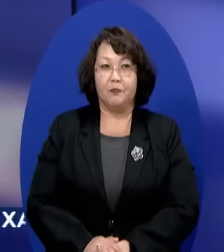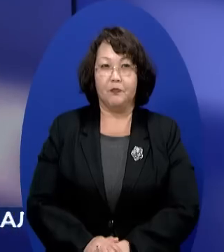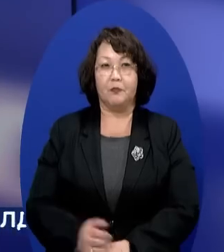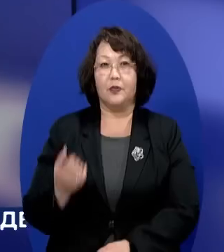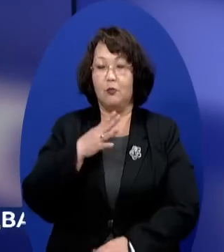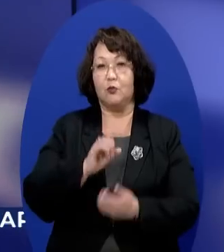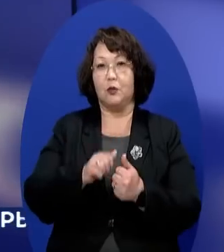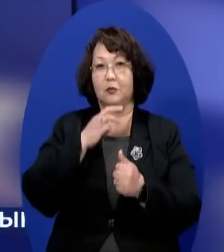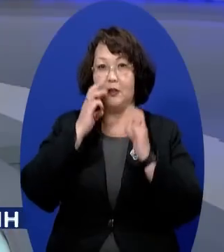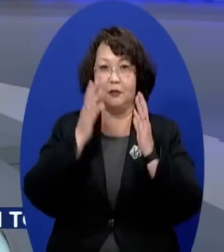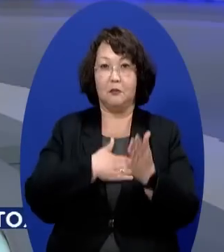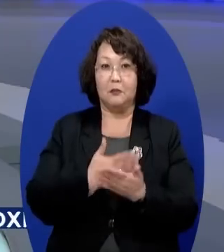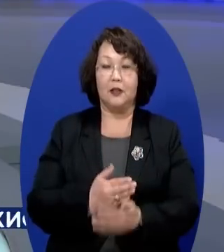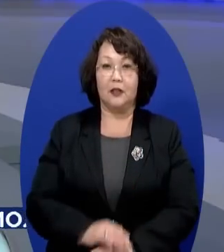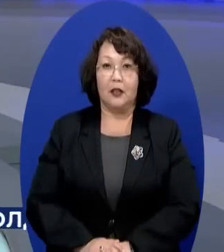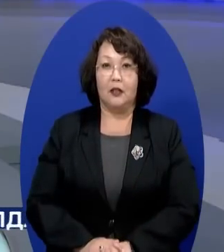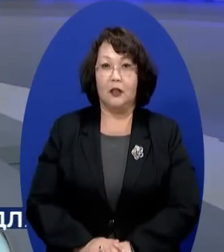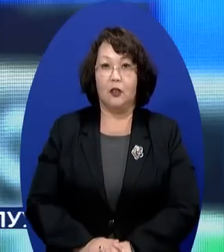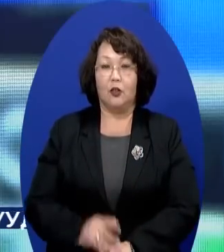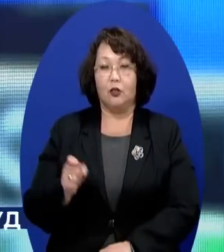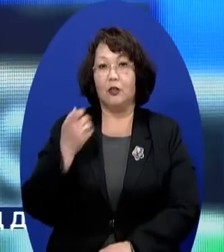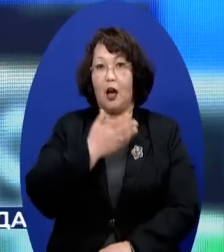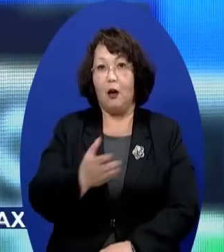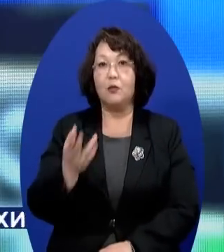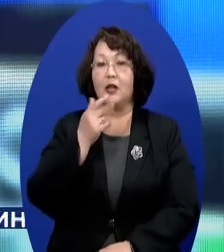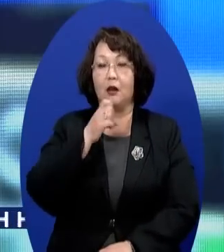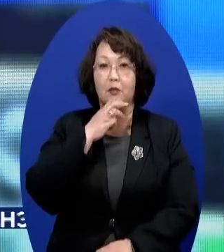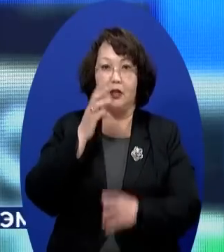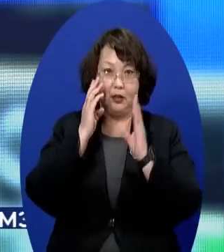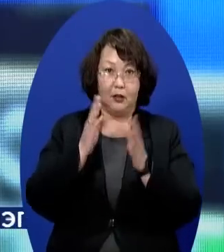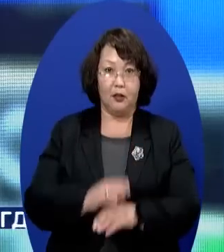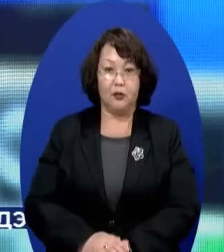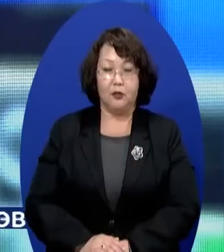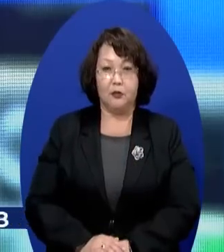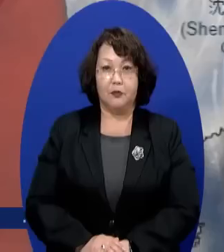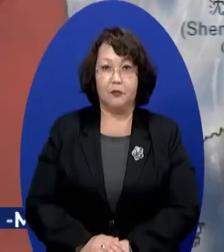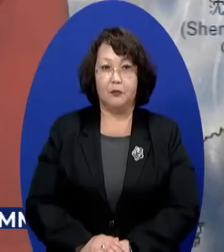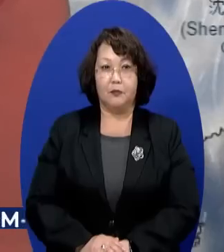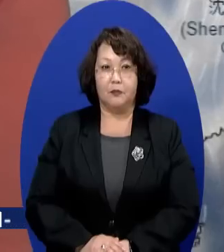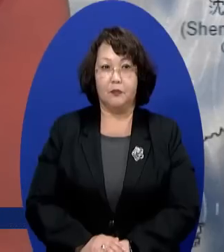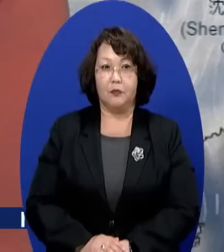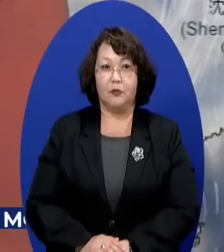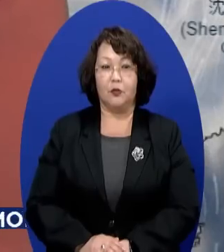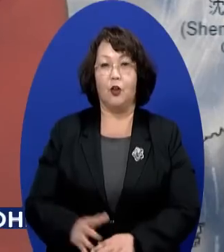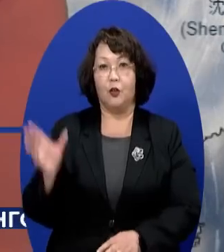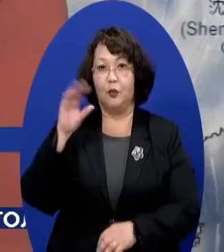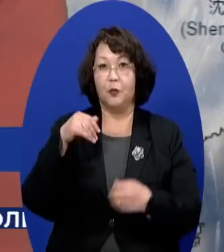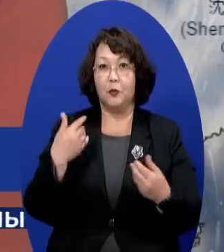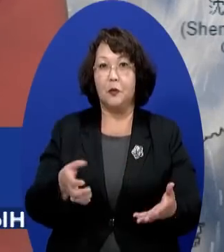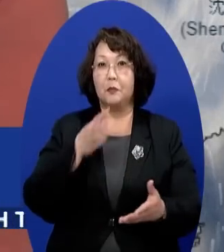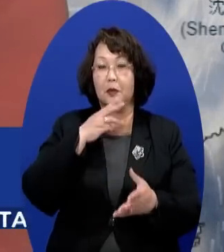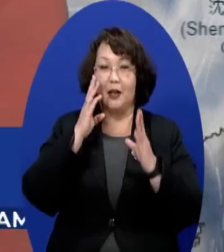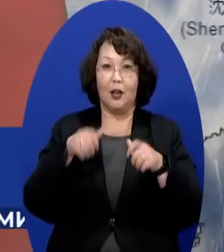Үзэгч та бүхэнд спортын мэдээ хүргэлээ. Баярлалаа. Одоо та бүхэнд ойрын өдрүүдийн цаг агарын мэдээ танилцуулъя. Өчигдөр дөрвөн үзэгчтэй хөтөлбөрийнхэнд